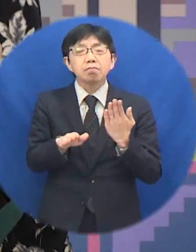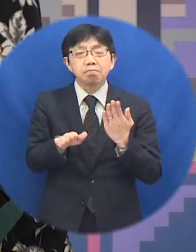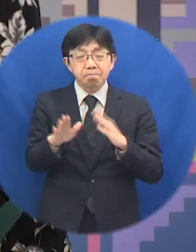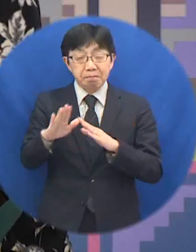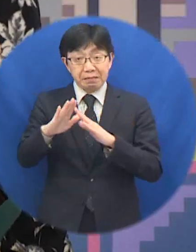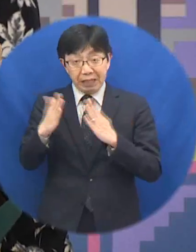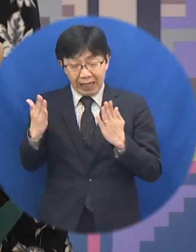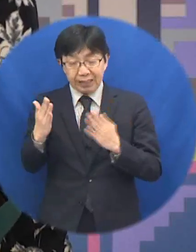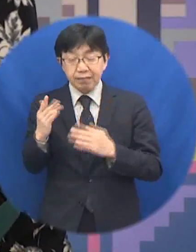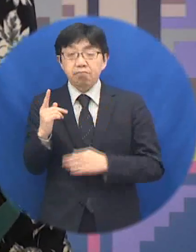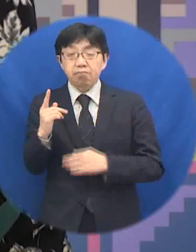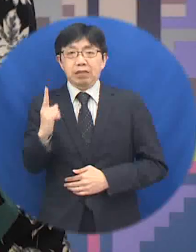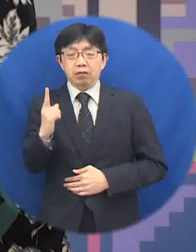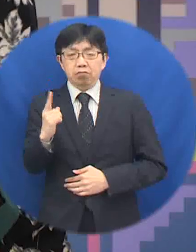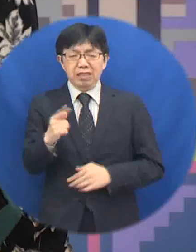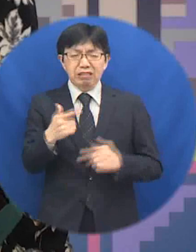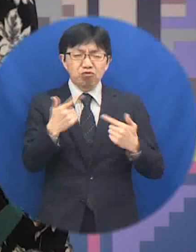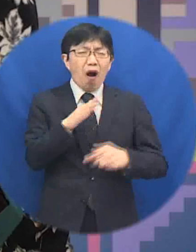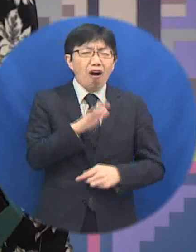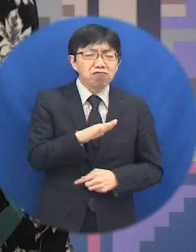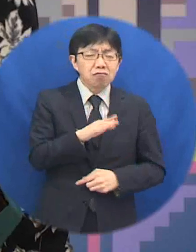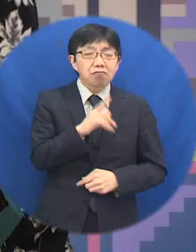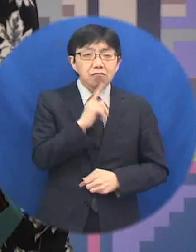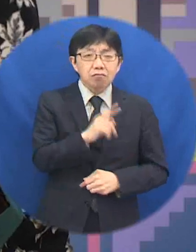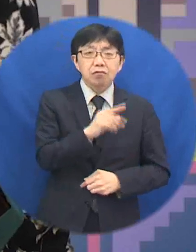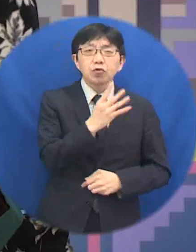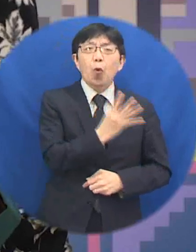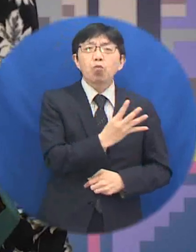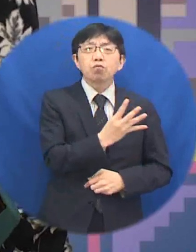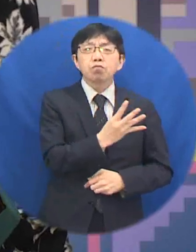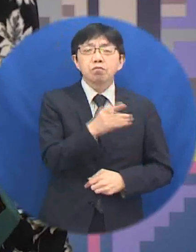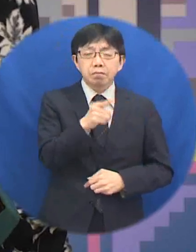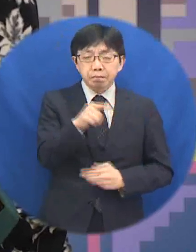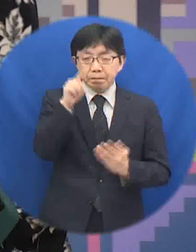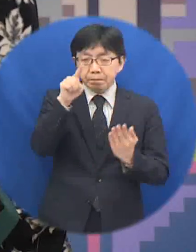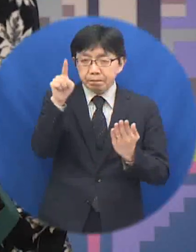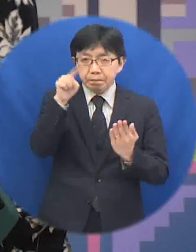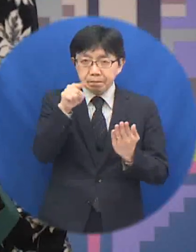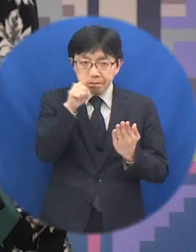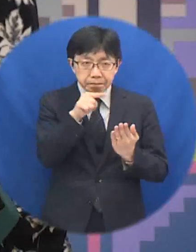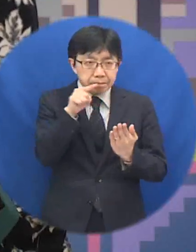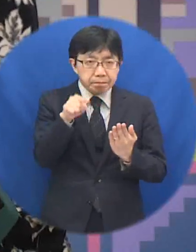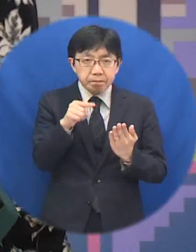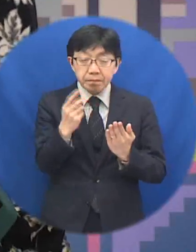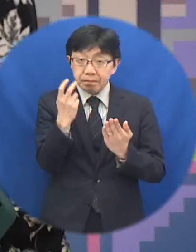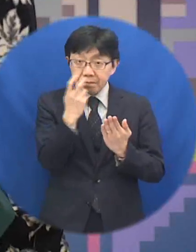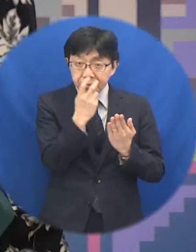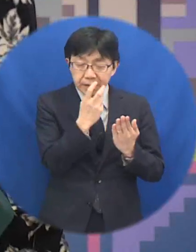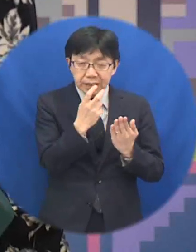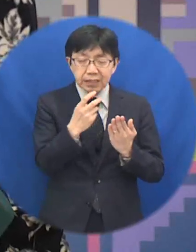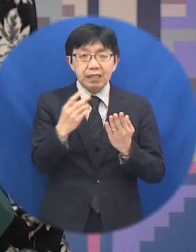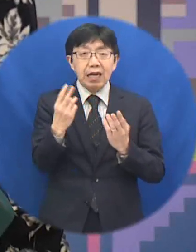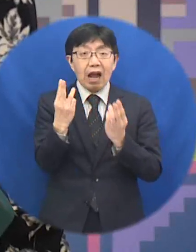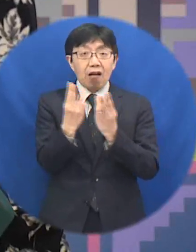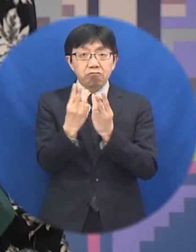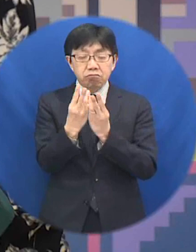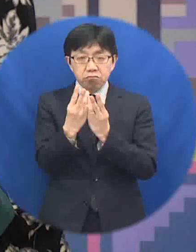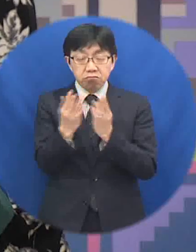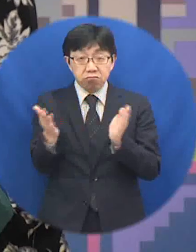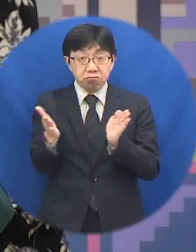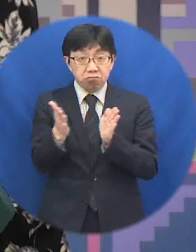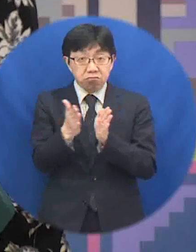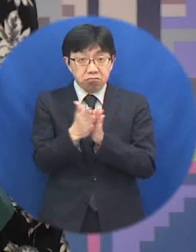が1点、いつもそうだが4点ということで、それを選んでいただいて、その10問の点数を合計していただ